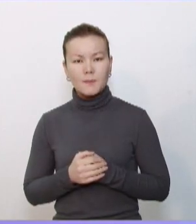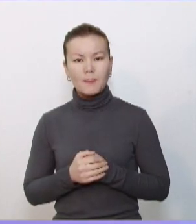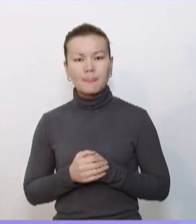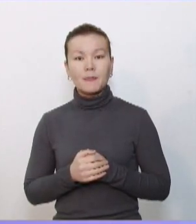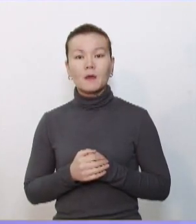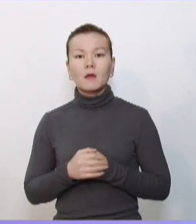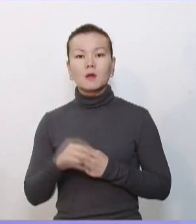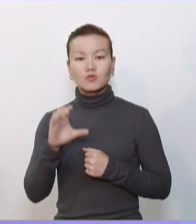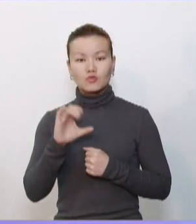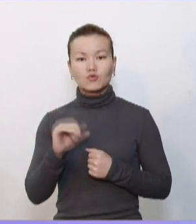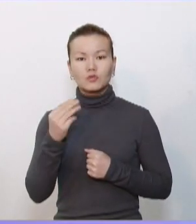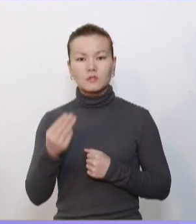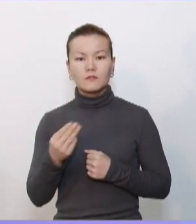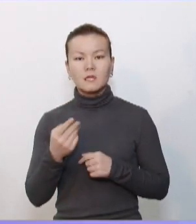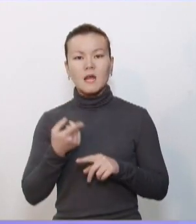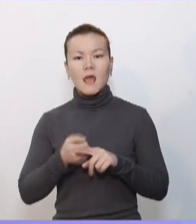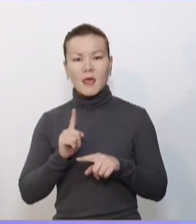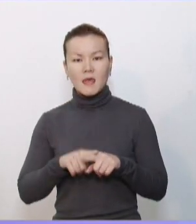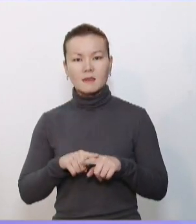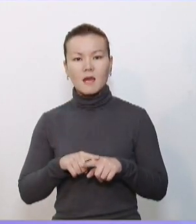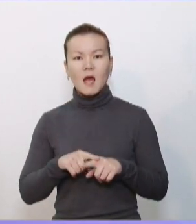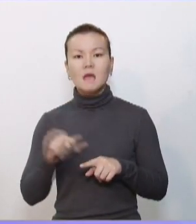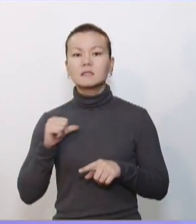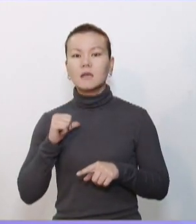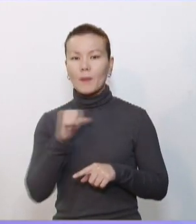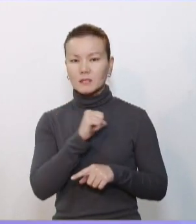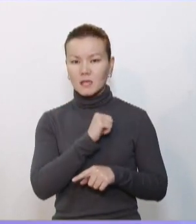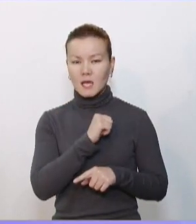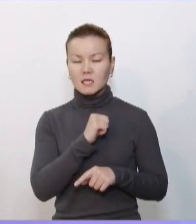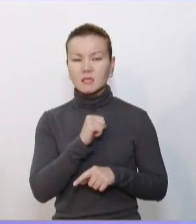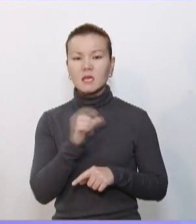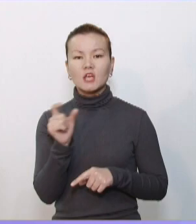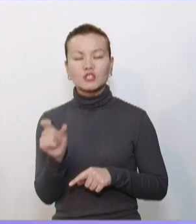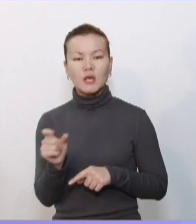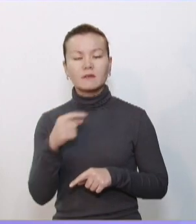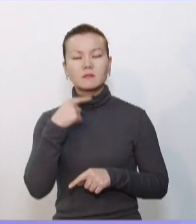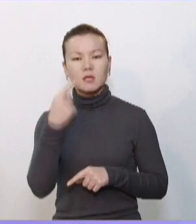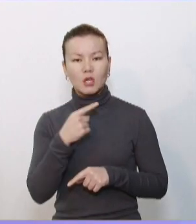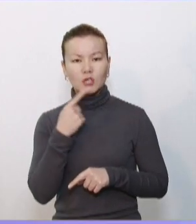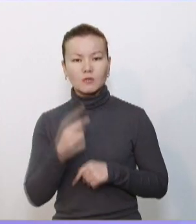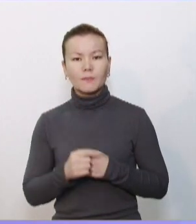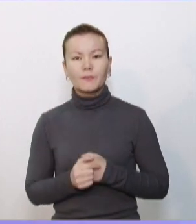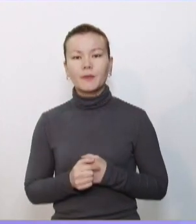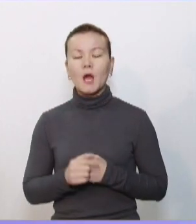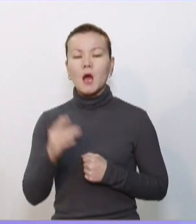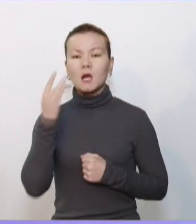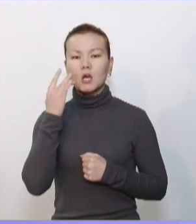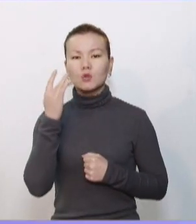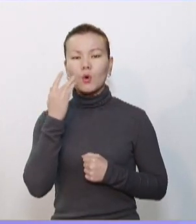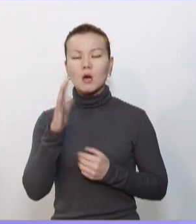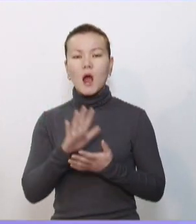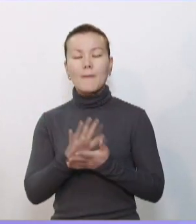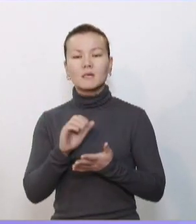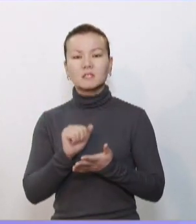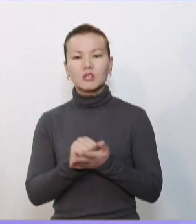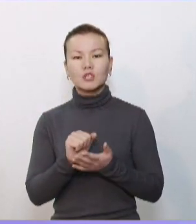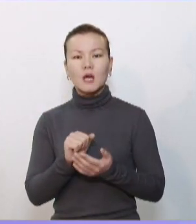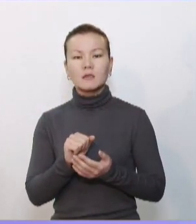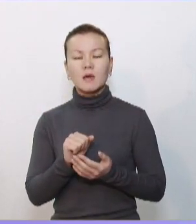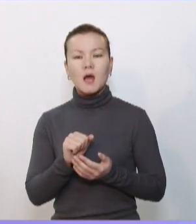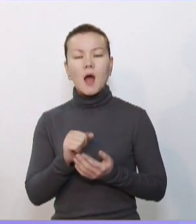Имя существительное – это самостоятельная часть речи, которая